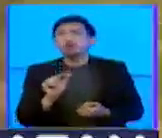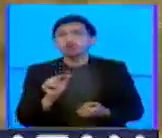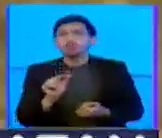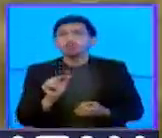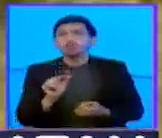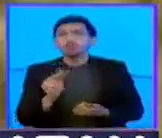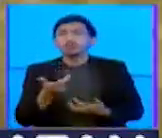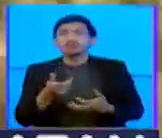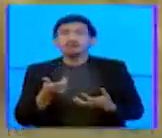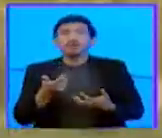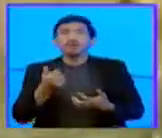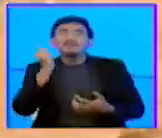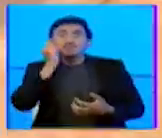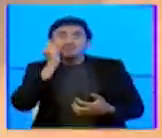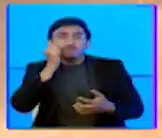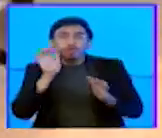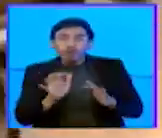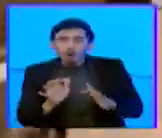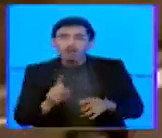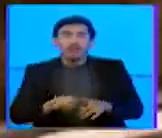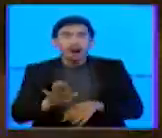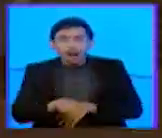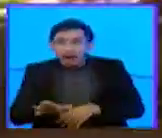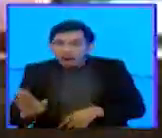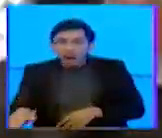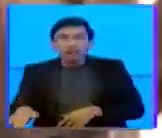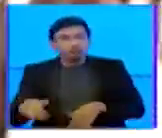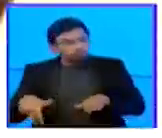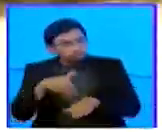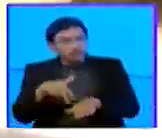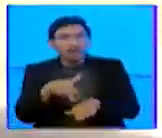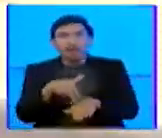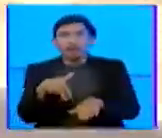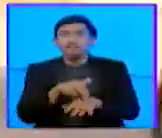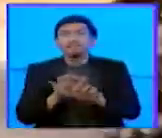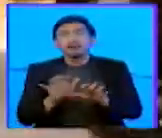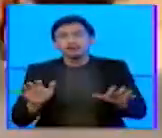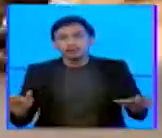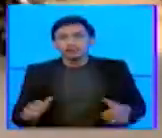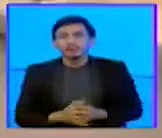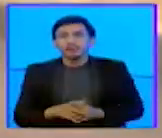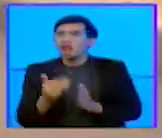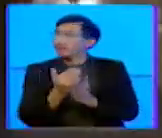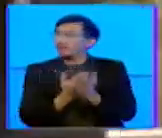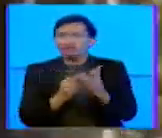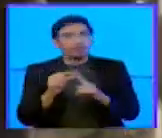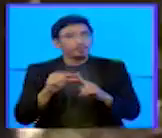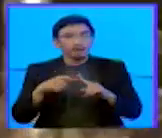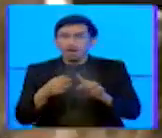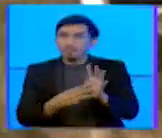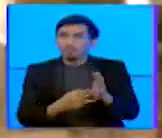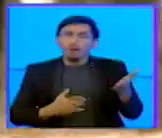juga anak-anak sekolah. Padahal selain terkait penerapan PPKM, penggunaan mobil bak terbuka untuk mengangkut penumpang